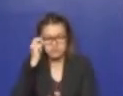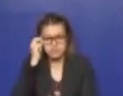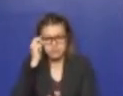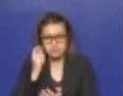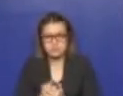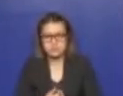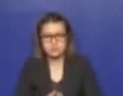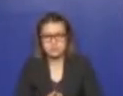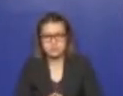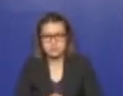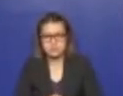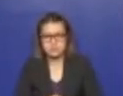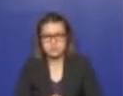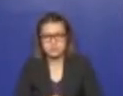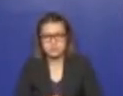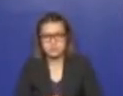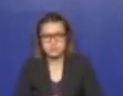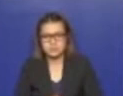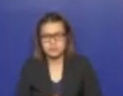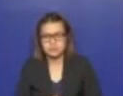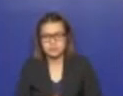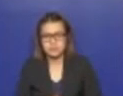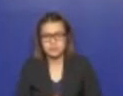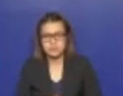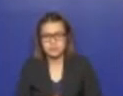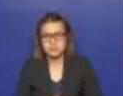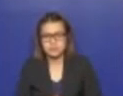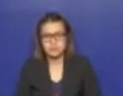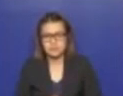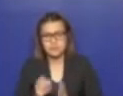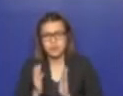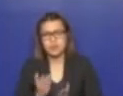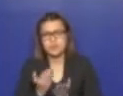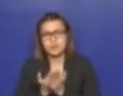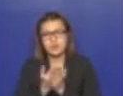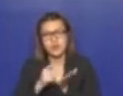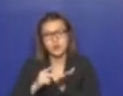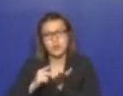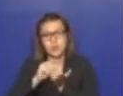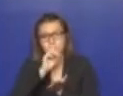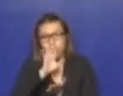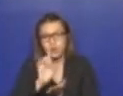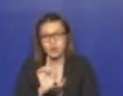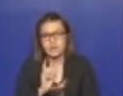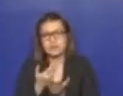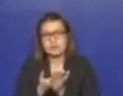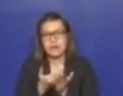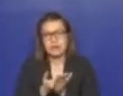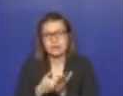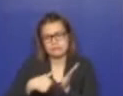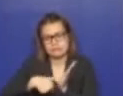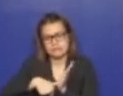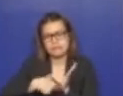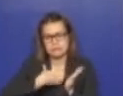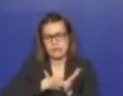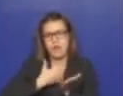ถ้าในกรณีที่ผู้กู้บอกว่าจะใช้หนี้ให้หมด